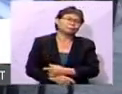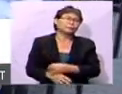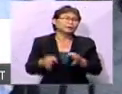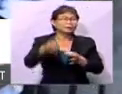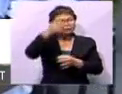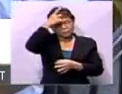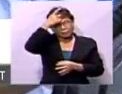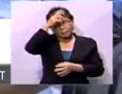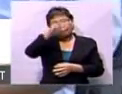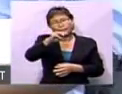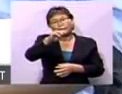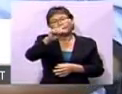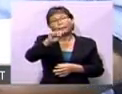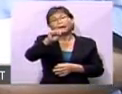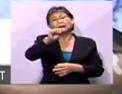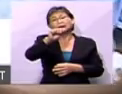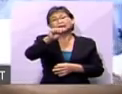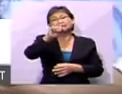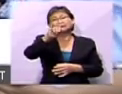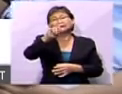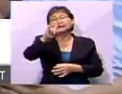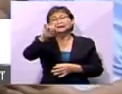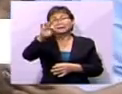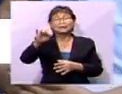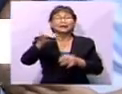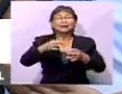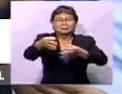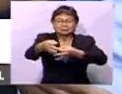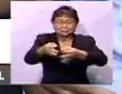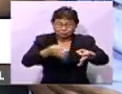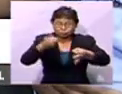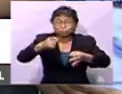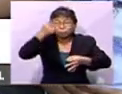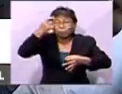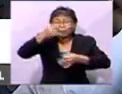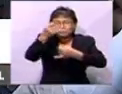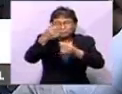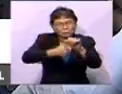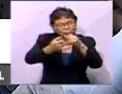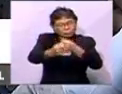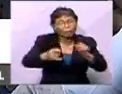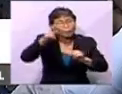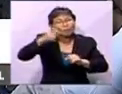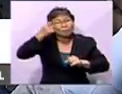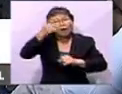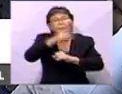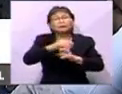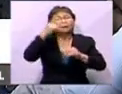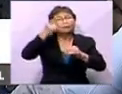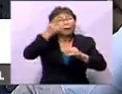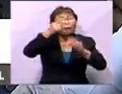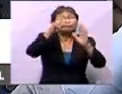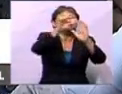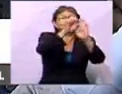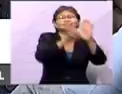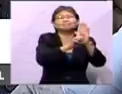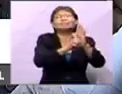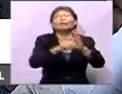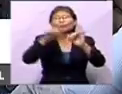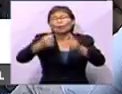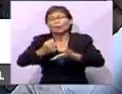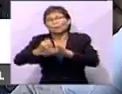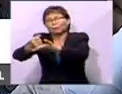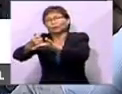Jelas Datuk Masidi, setiap jabatan berkaitan perlu memahami dan menghayati kandungan enakmen baharu itu agar dapat membantu pihak kementerian